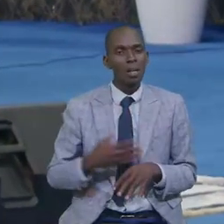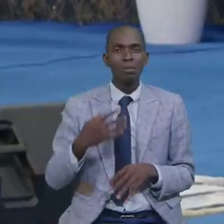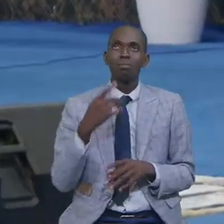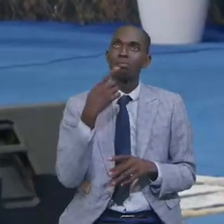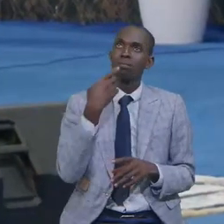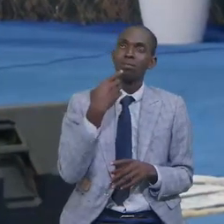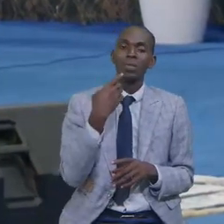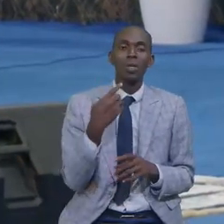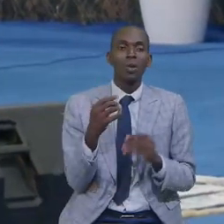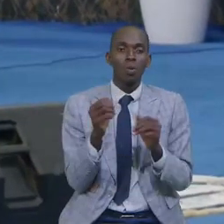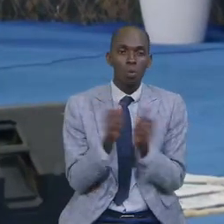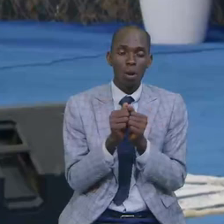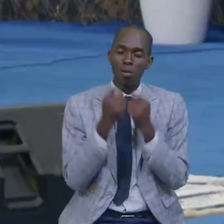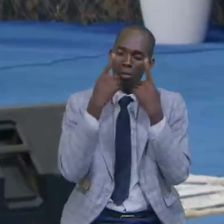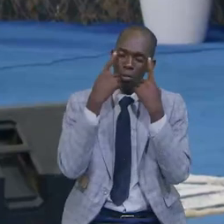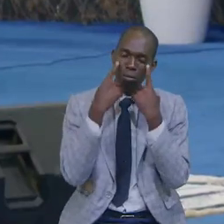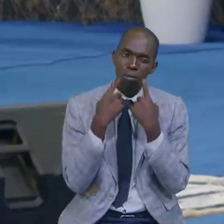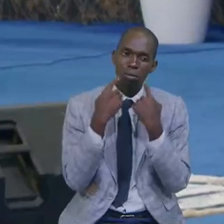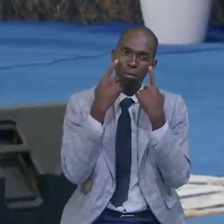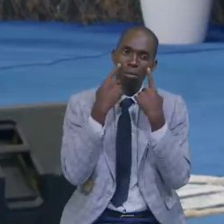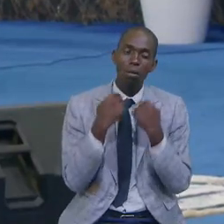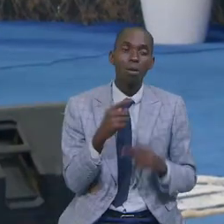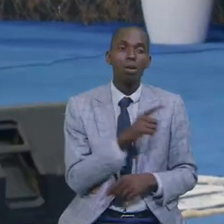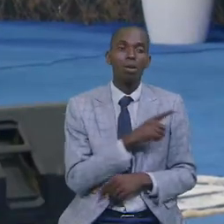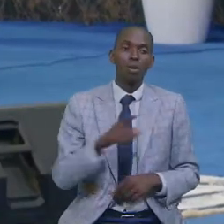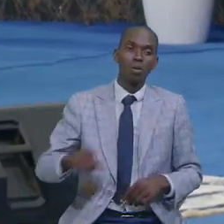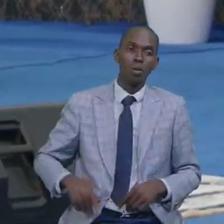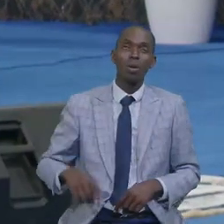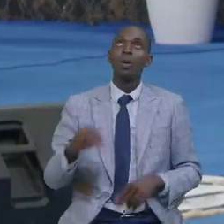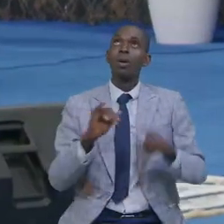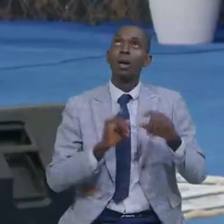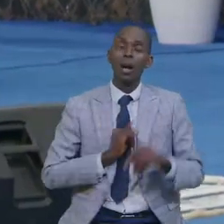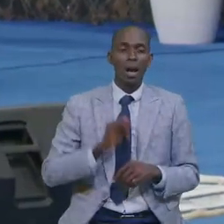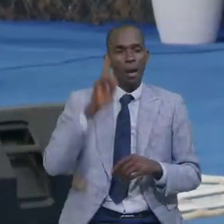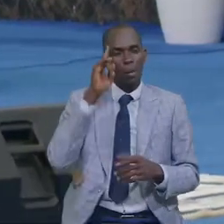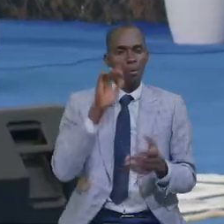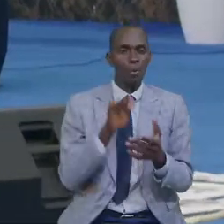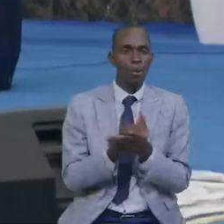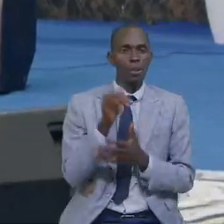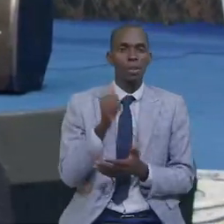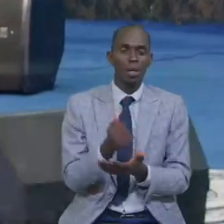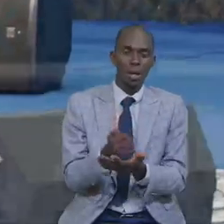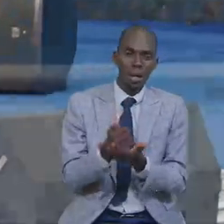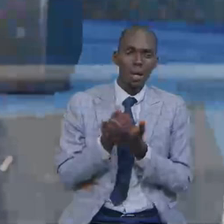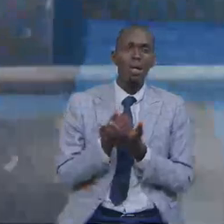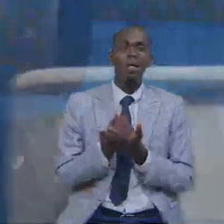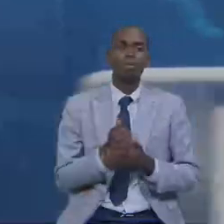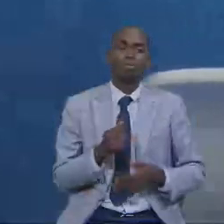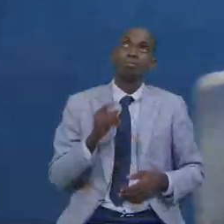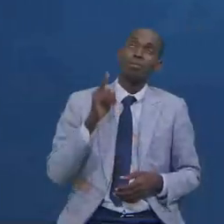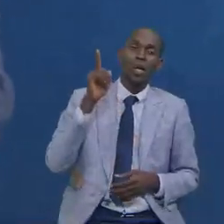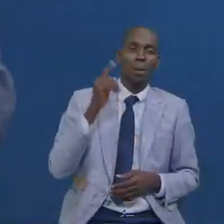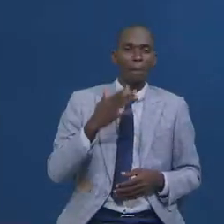et dit avec les larmes seigneur je crois viens au secours